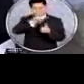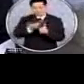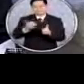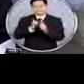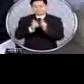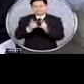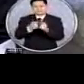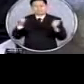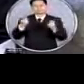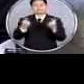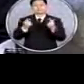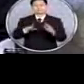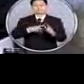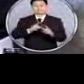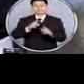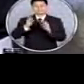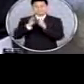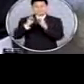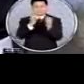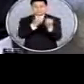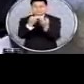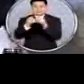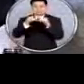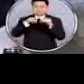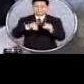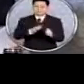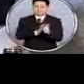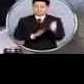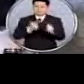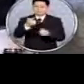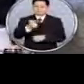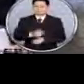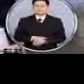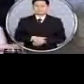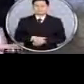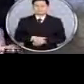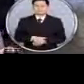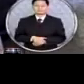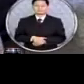会，尤其是在金融海啸经济衰退之后更为严重。